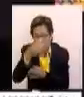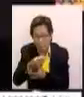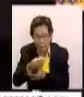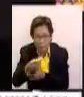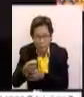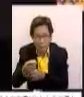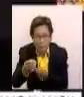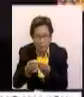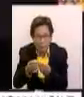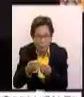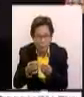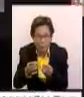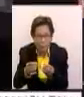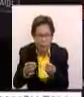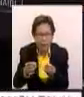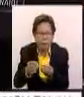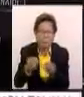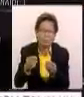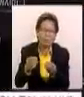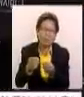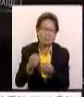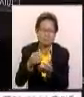precursor ephedrine.